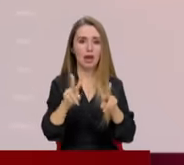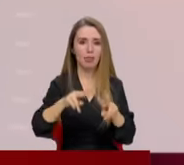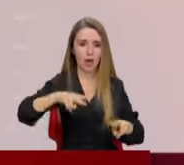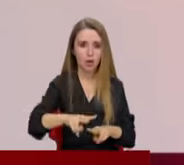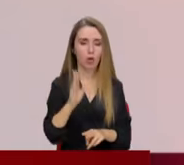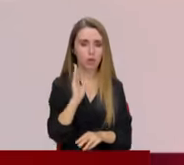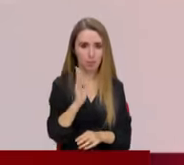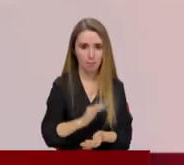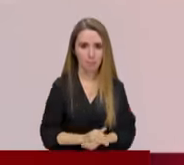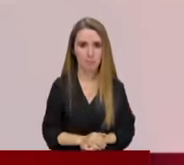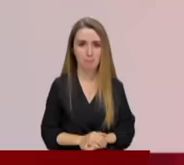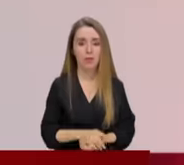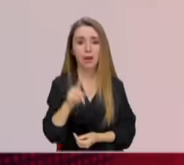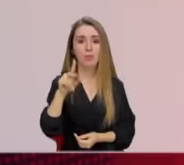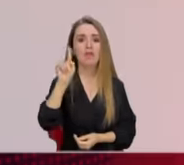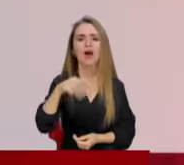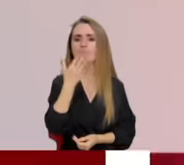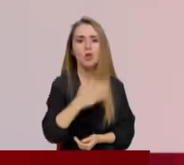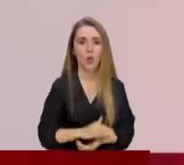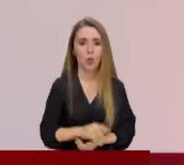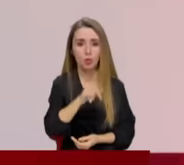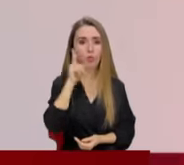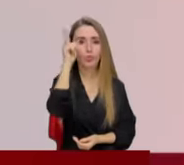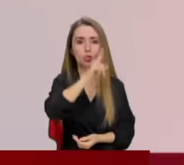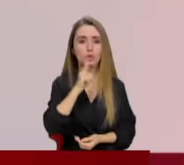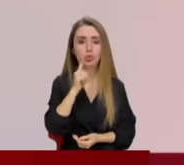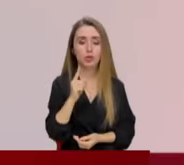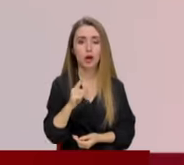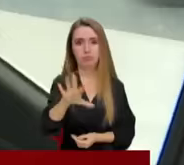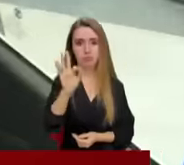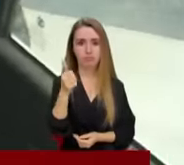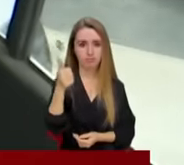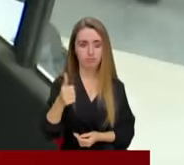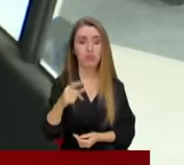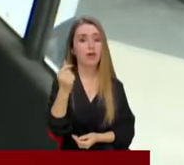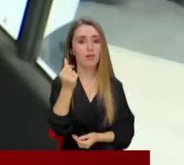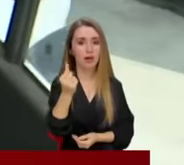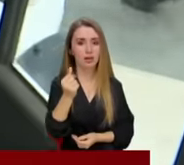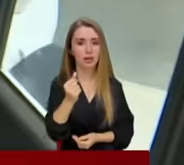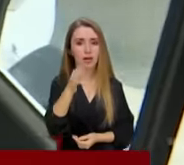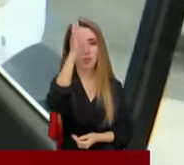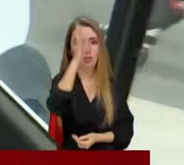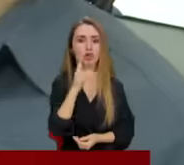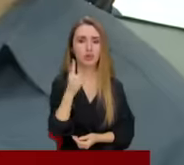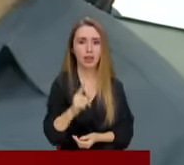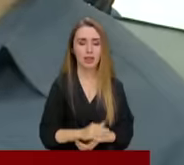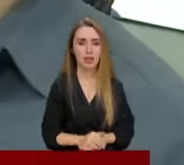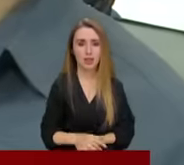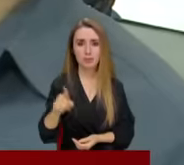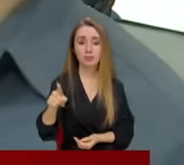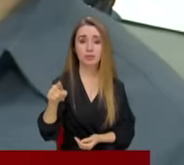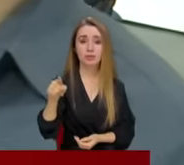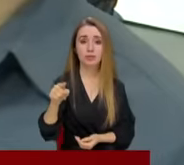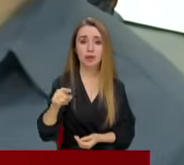yol gidilebiliyor. Üstelik bir vergisi de yok. Bu yüzden de çok tercih ediliyor. Fiyatı ise 500 bin lira. En çok